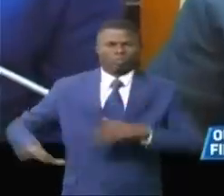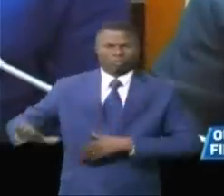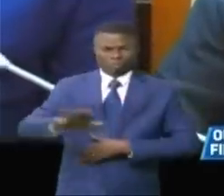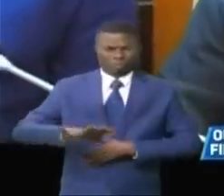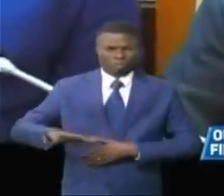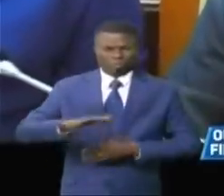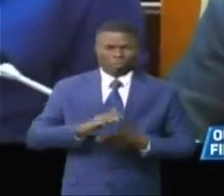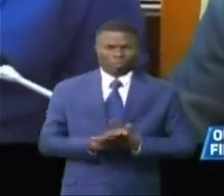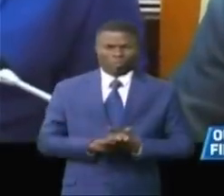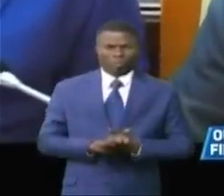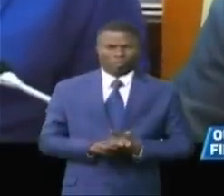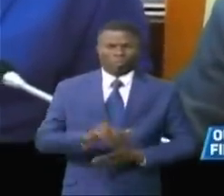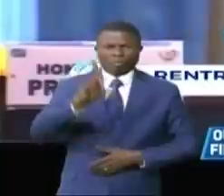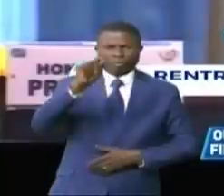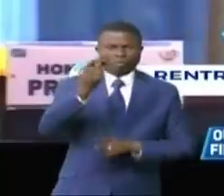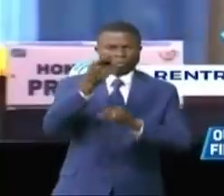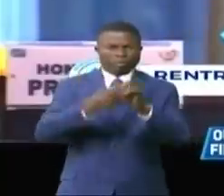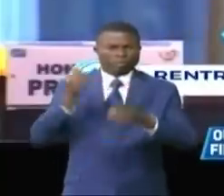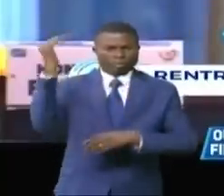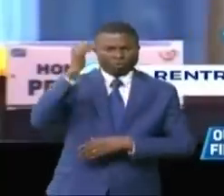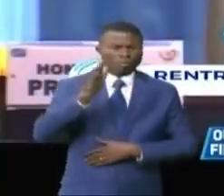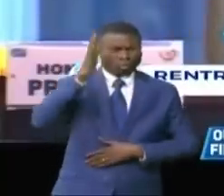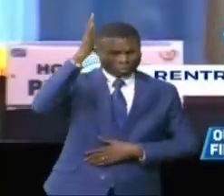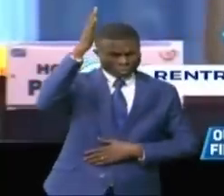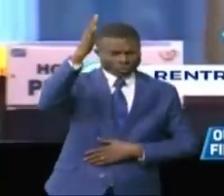Le 20 décembre prochain